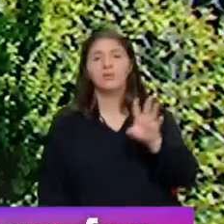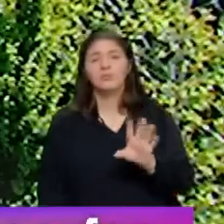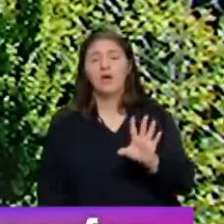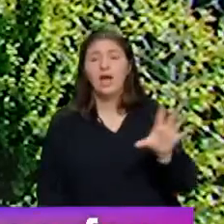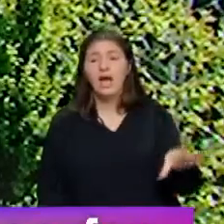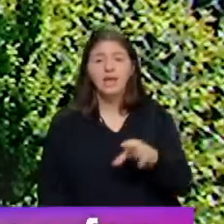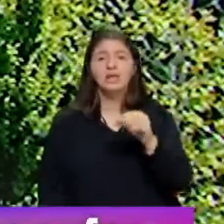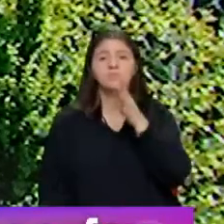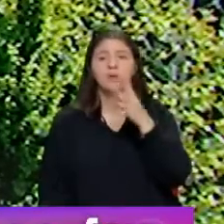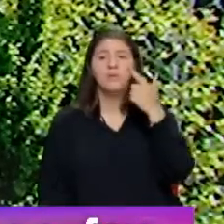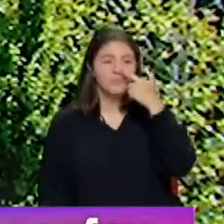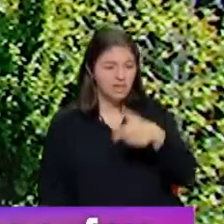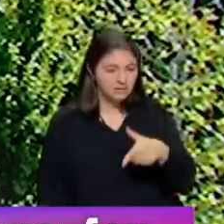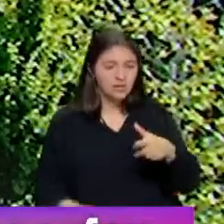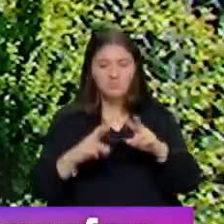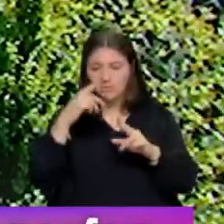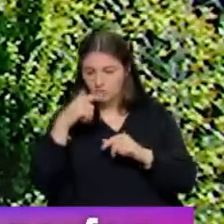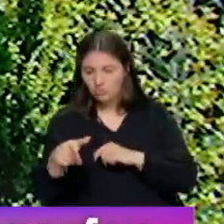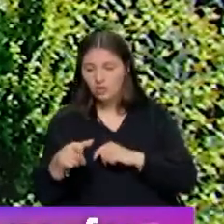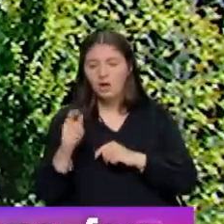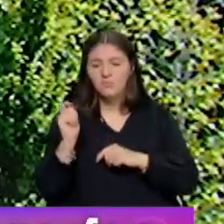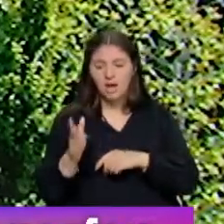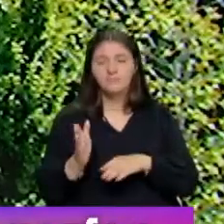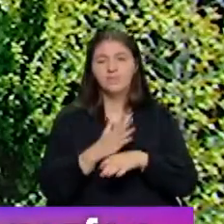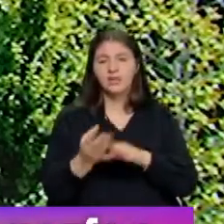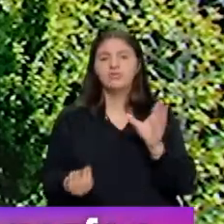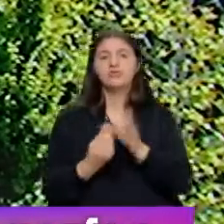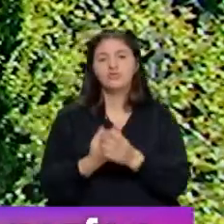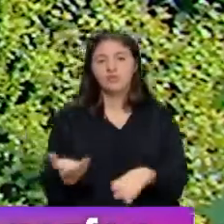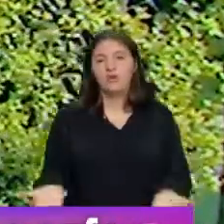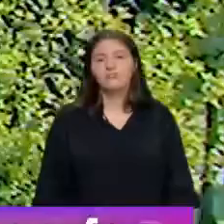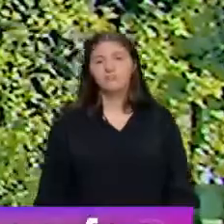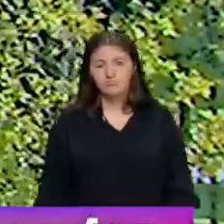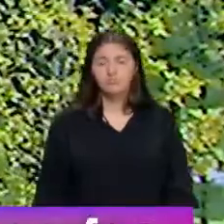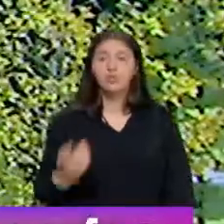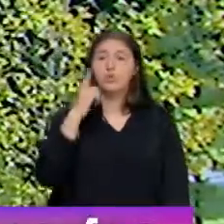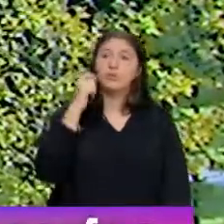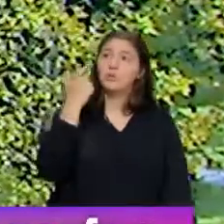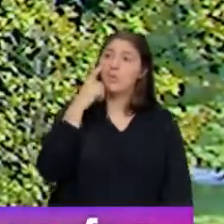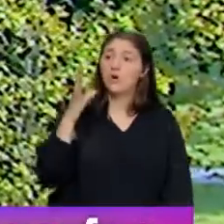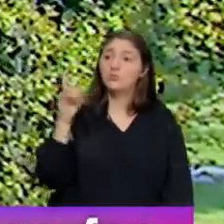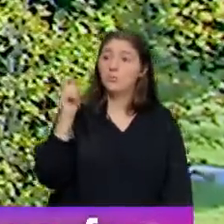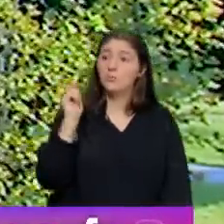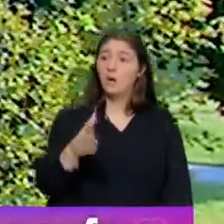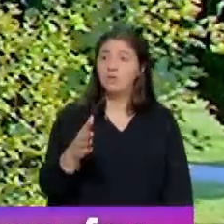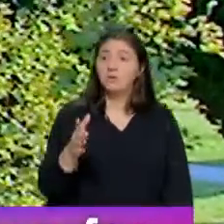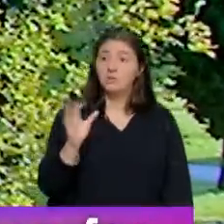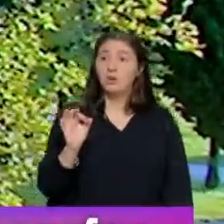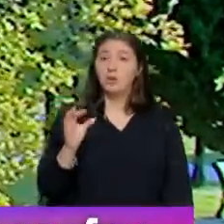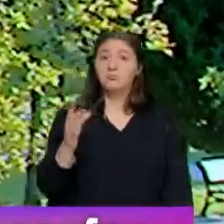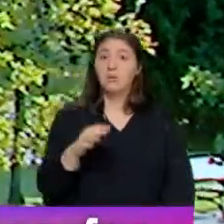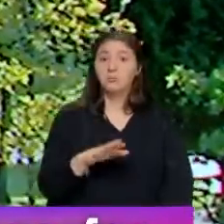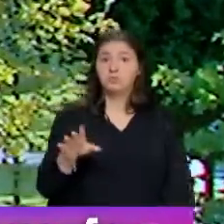herkes benzine bakıyor Mazota bakıyor pahalılığın sebebini anlıyor Bir de hükümete bakıyor Acaba pahalılık böyle